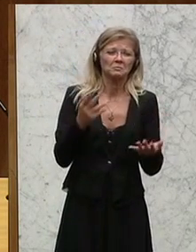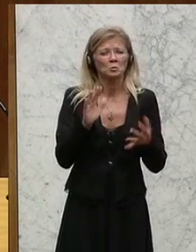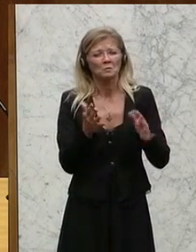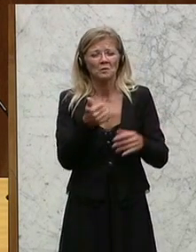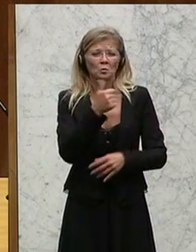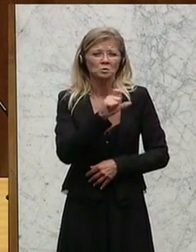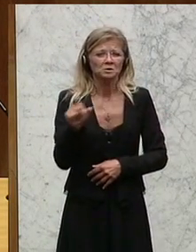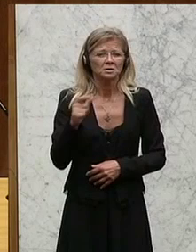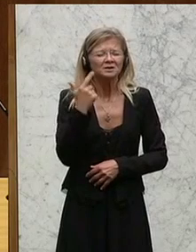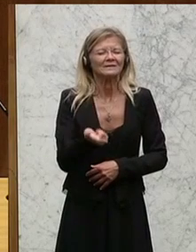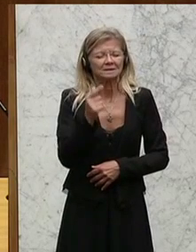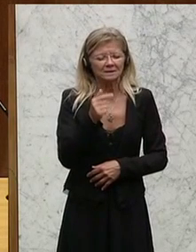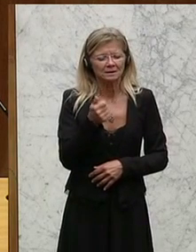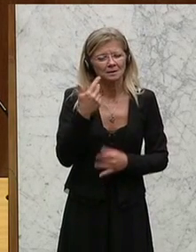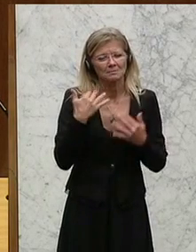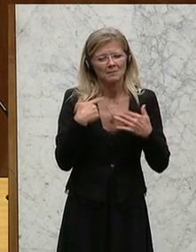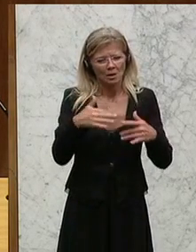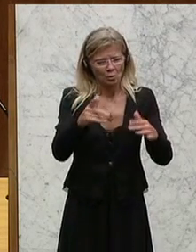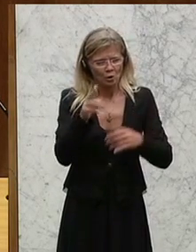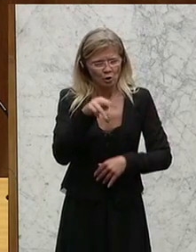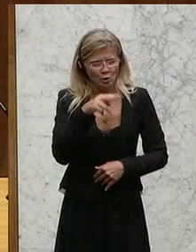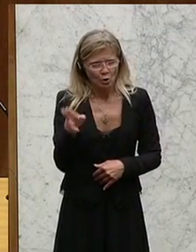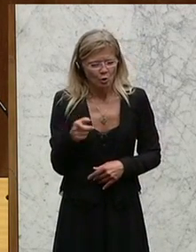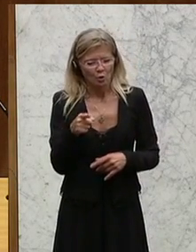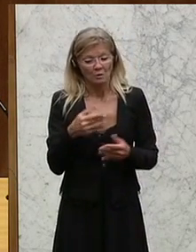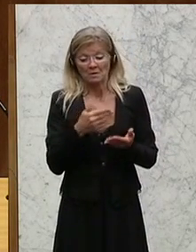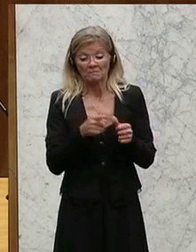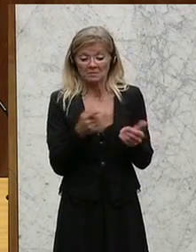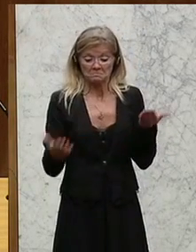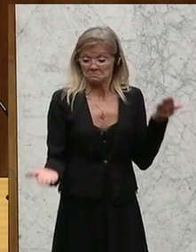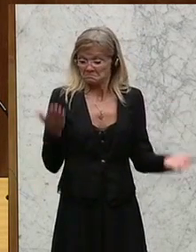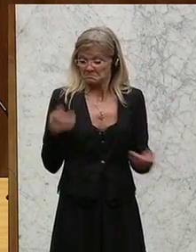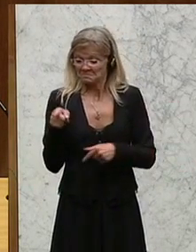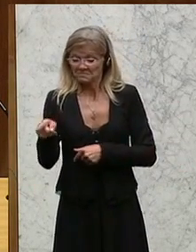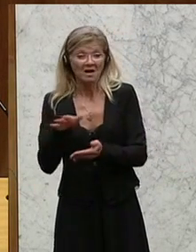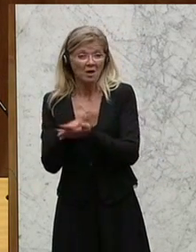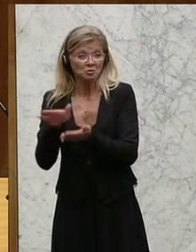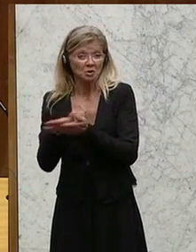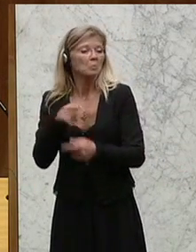ist jetzt in Relation zu Ausgaben, die wir für sonstige Bereiche tätigen,